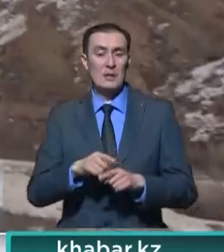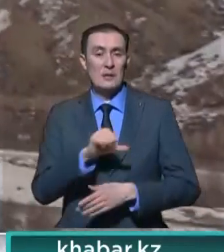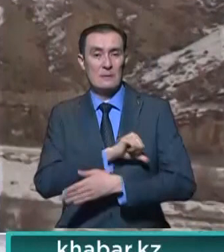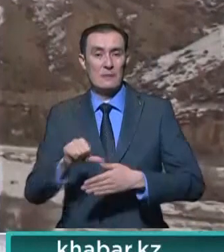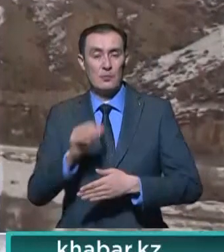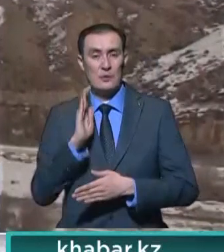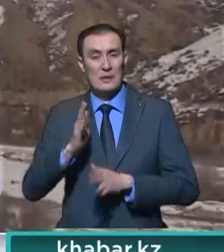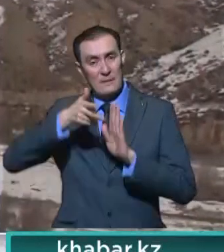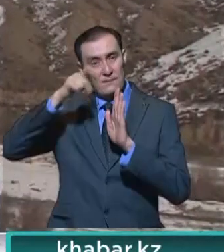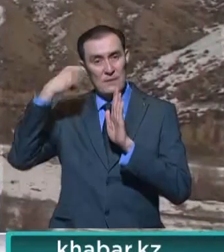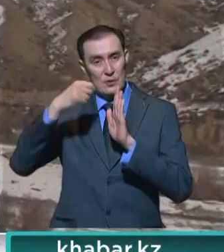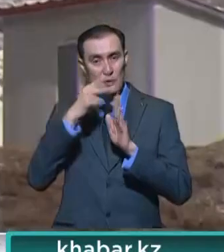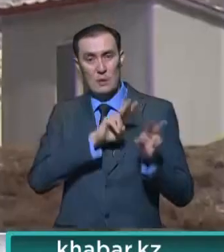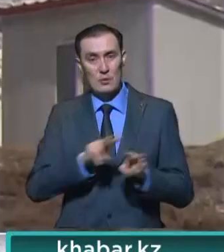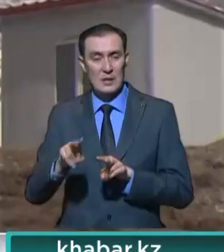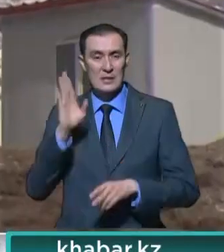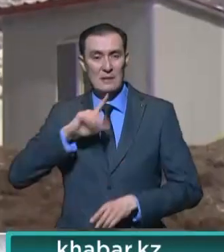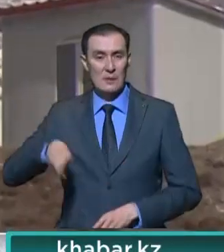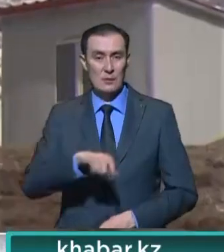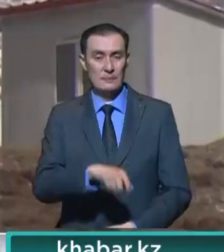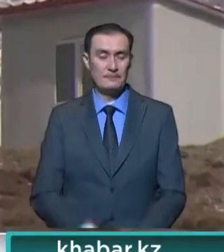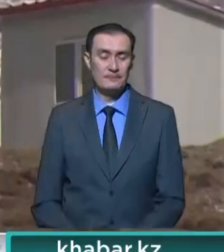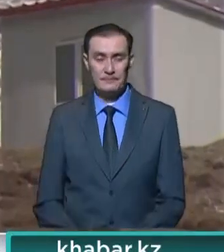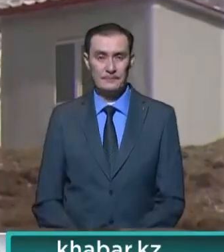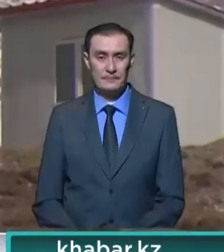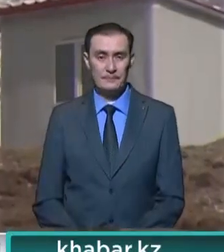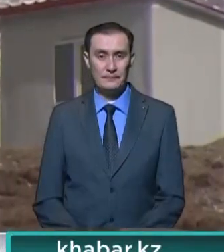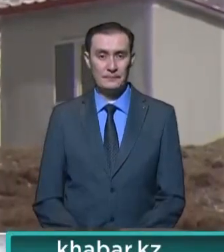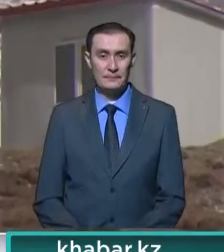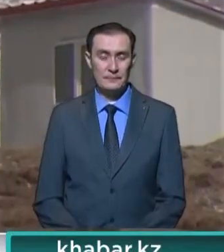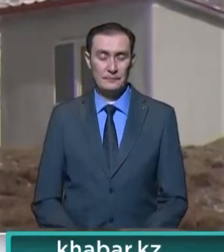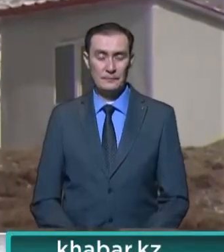систему видеонаблюдения. Григорий Беденко, Абен Нарынбаев, Хабар, область ЖТСУ.